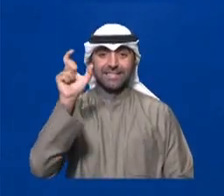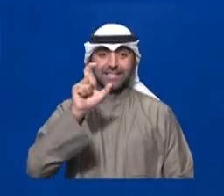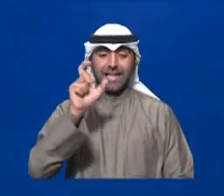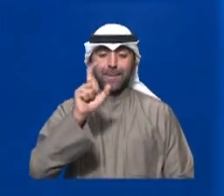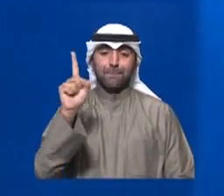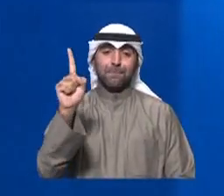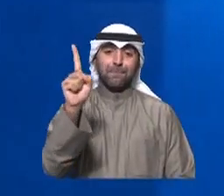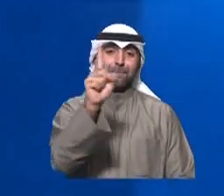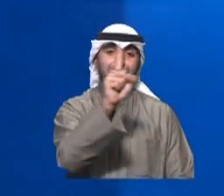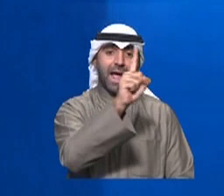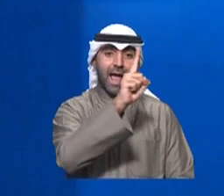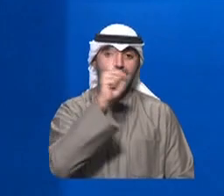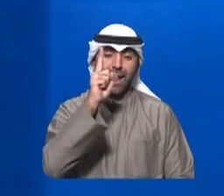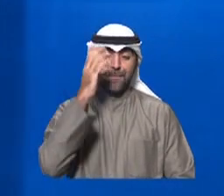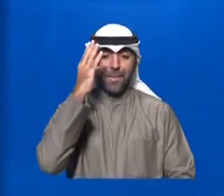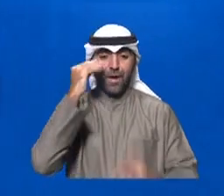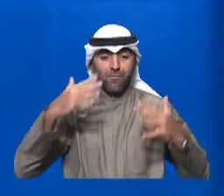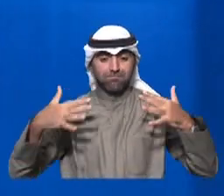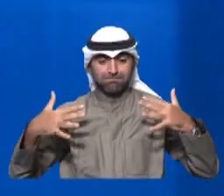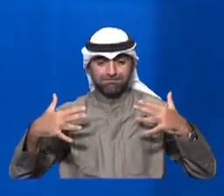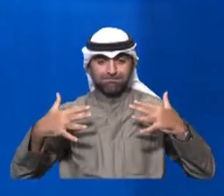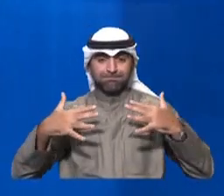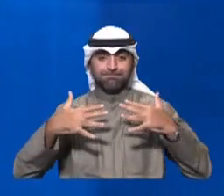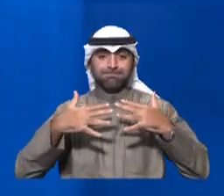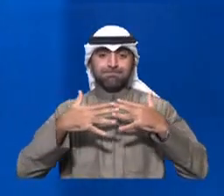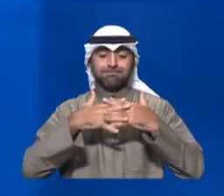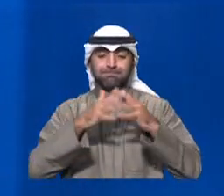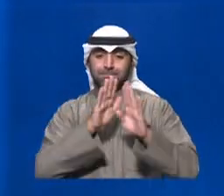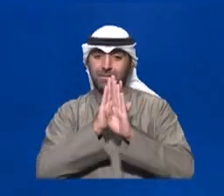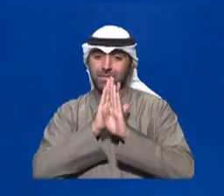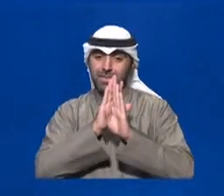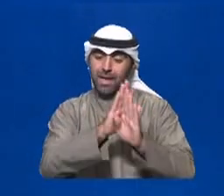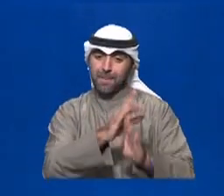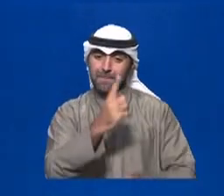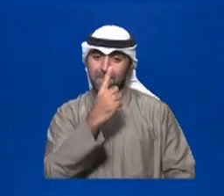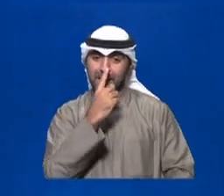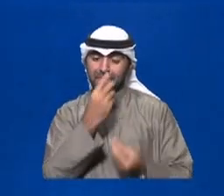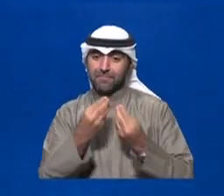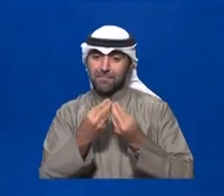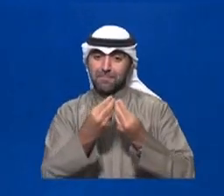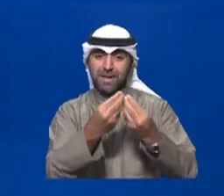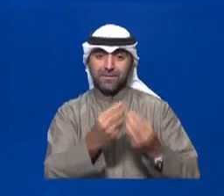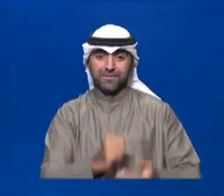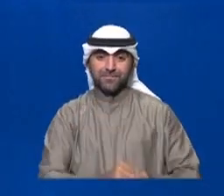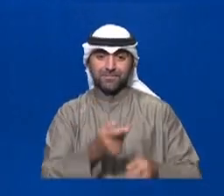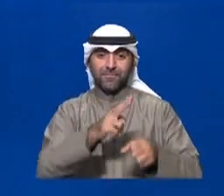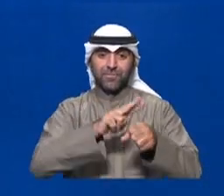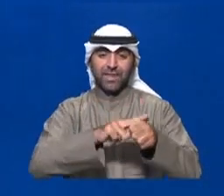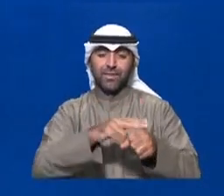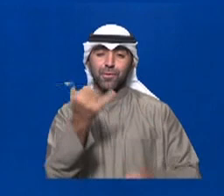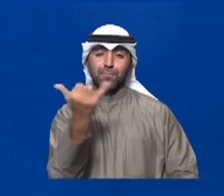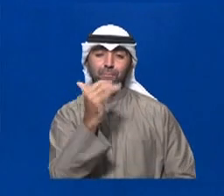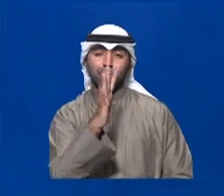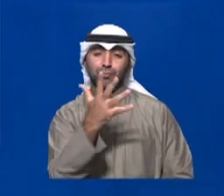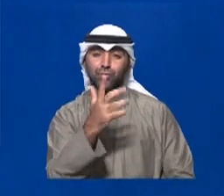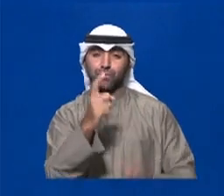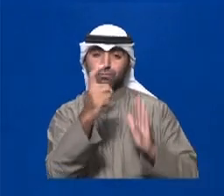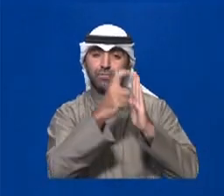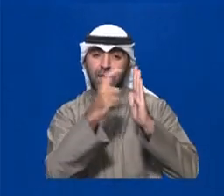وزراء خارجية منظمة التعاون الإسلامي حول الوضع في أفغانستان، والتي تنعقد